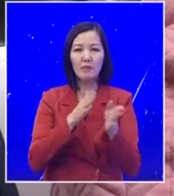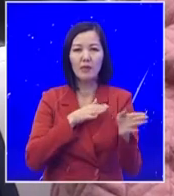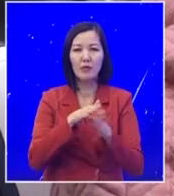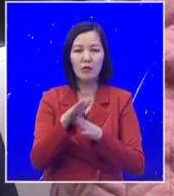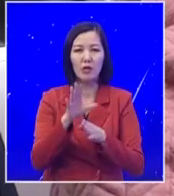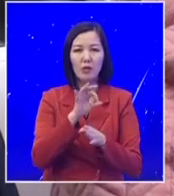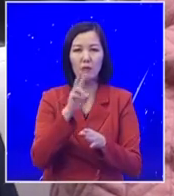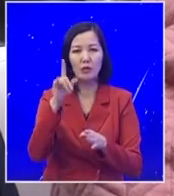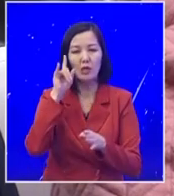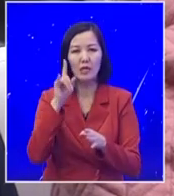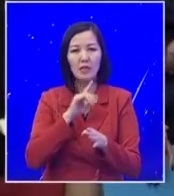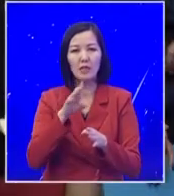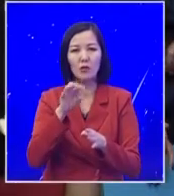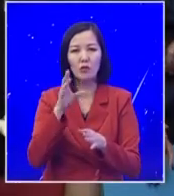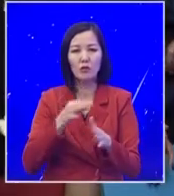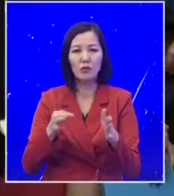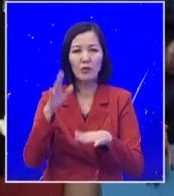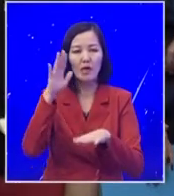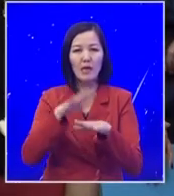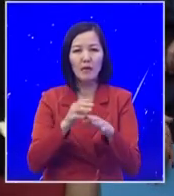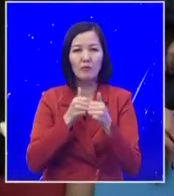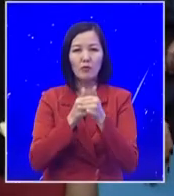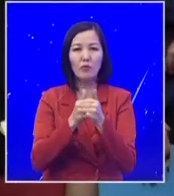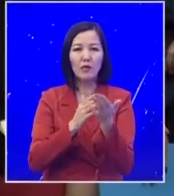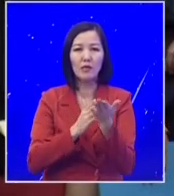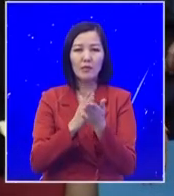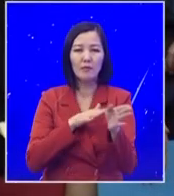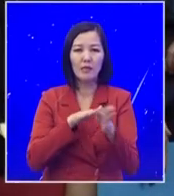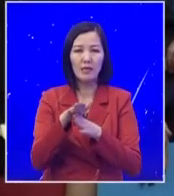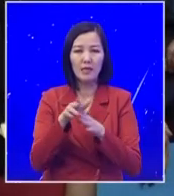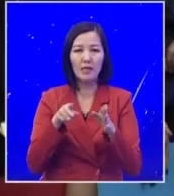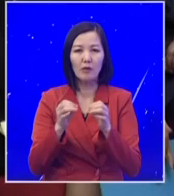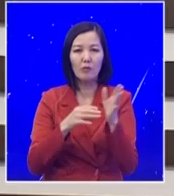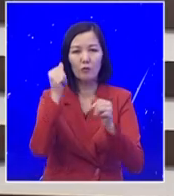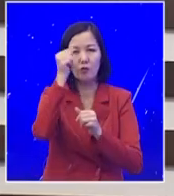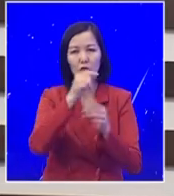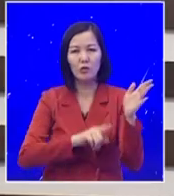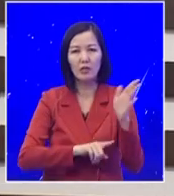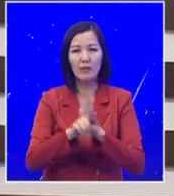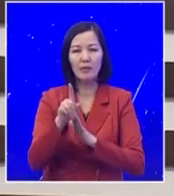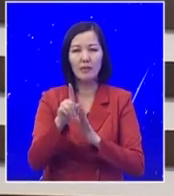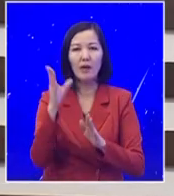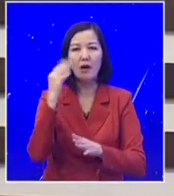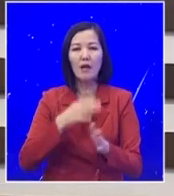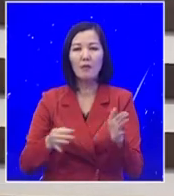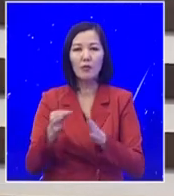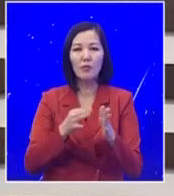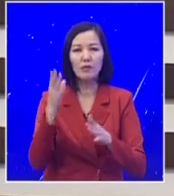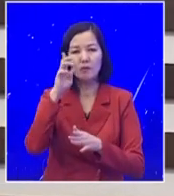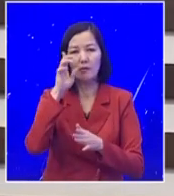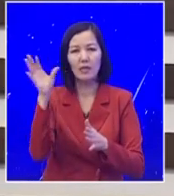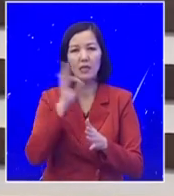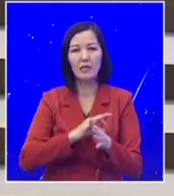қызметтерде болған. Оңтүстік Қазақстан, Түркістан облысы әкімдерінің орынбасары лауазымдарын атқарған. 2019 жылдың мамырынан Алматы